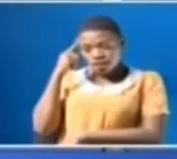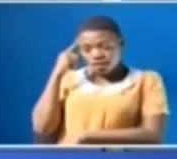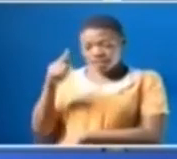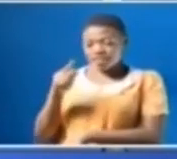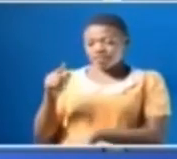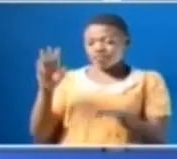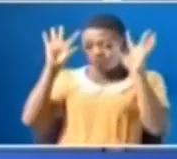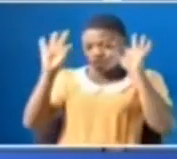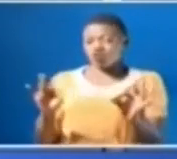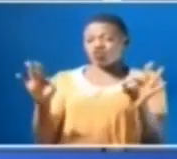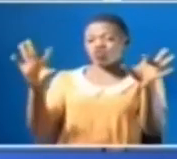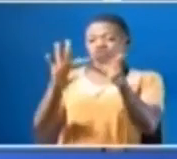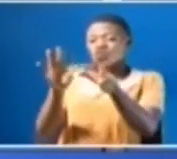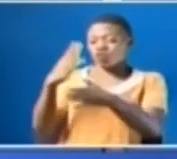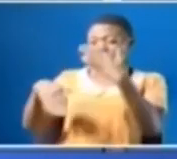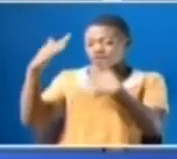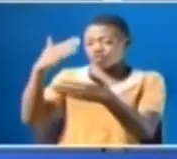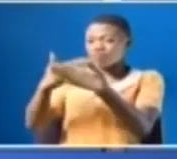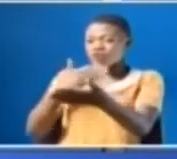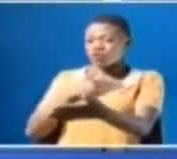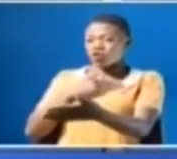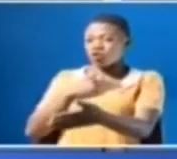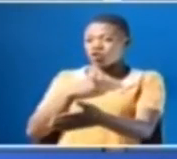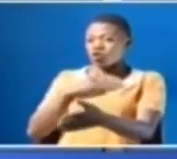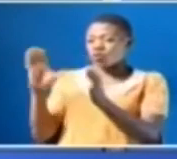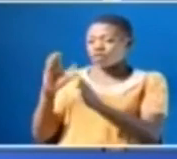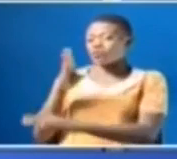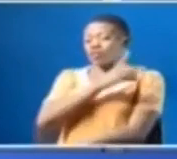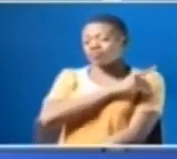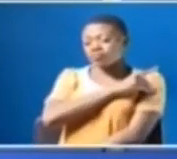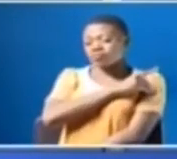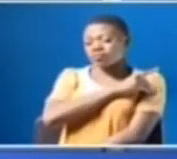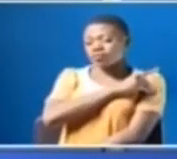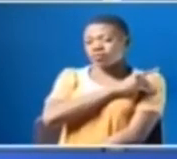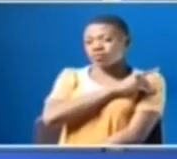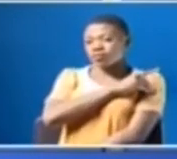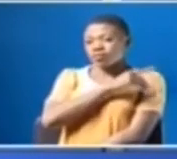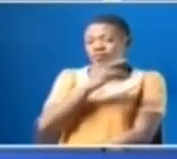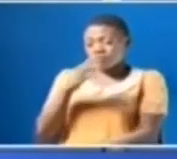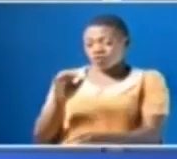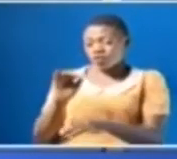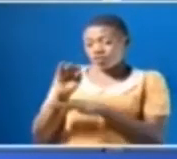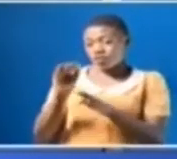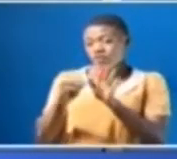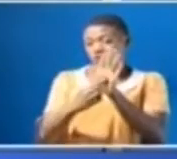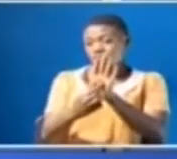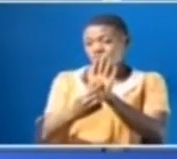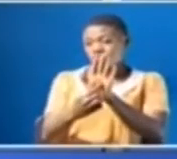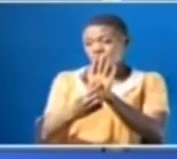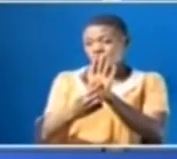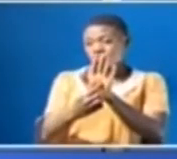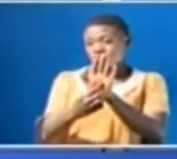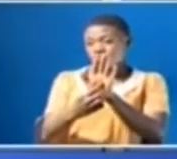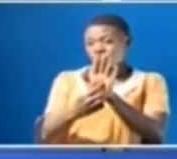vyuo vikuu, kabla nizungumze naye bwana Charles Mukwaya, hatua hii ya kuunganisha vyuo vikuu, je, tukiviunganisha tuseme kwa mfano